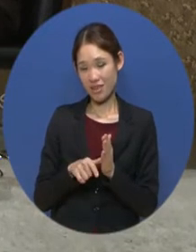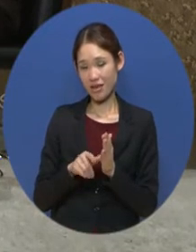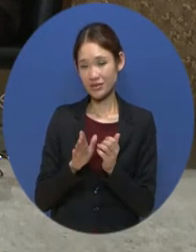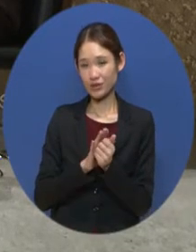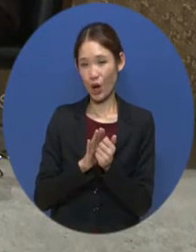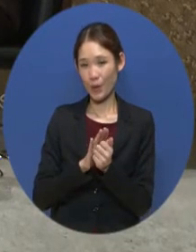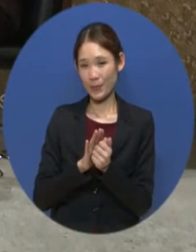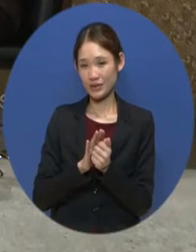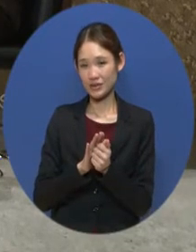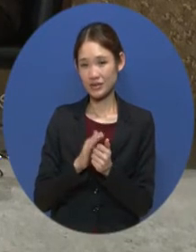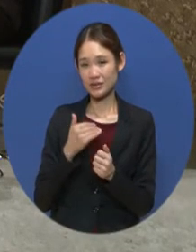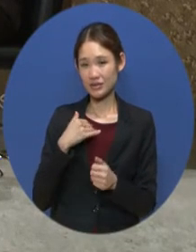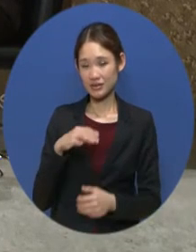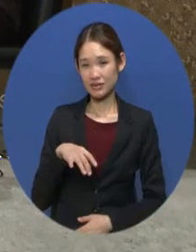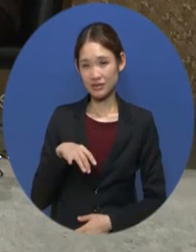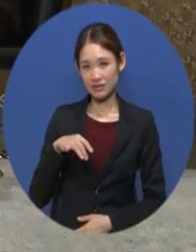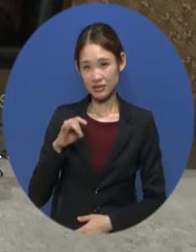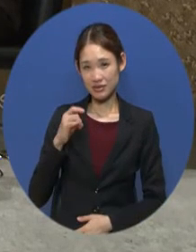서비스를 저희가